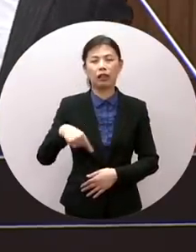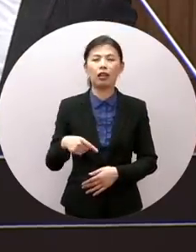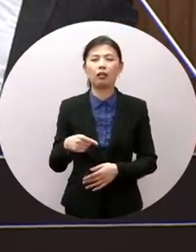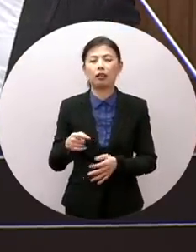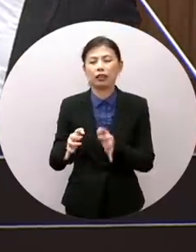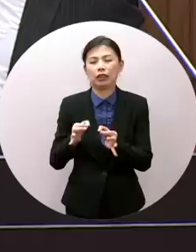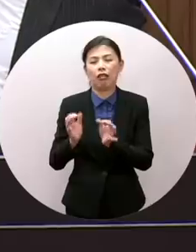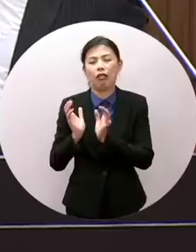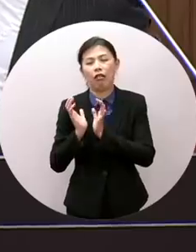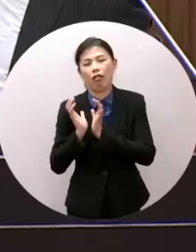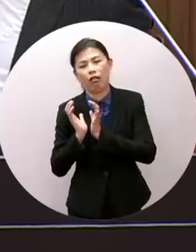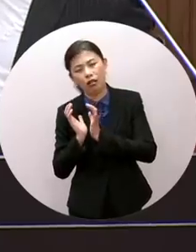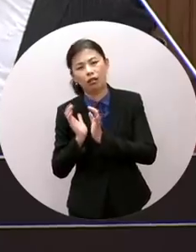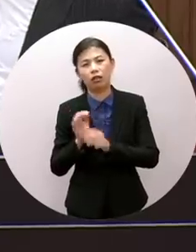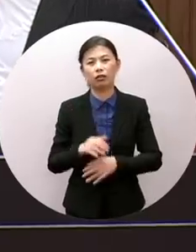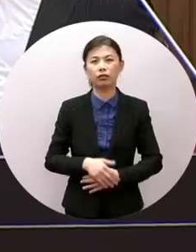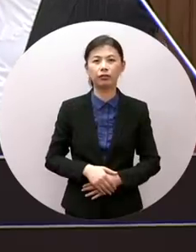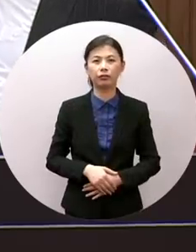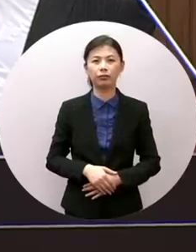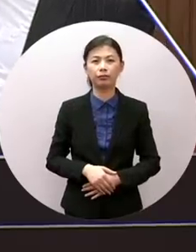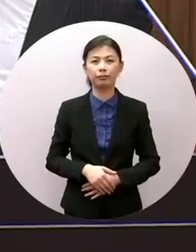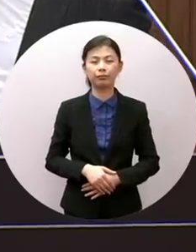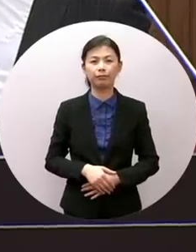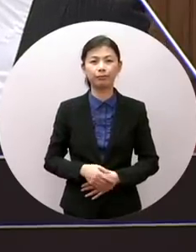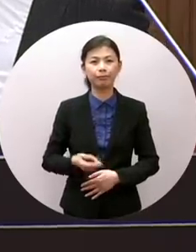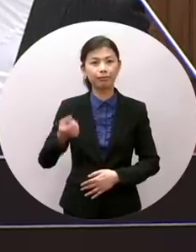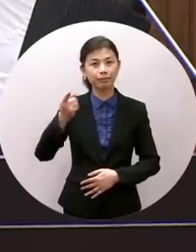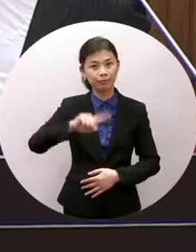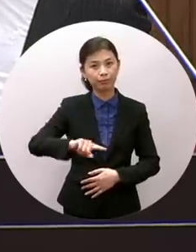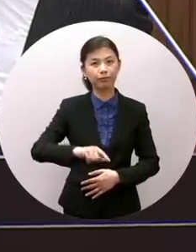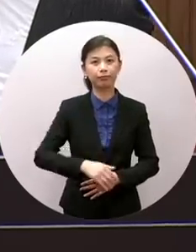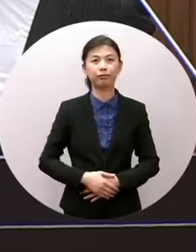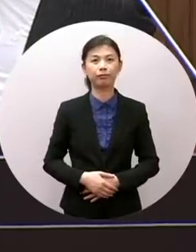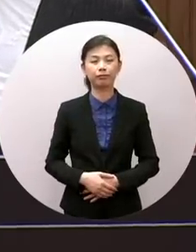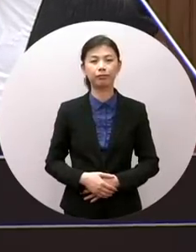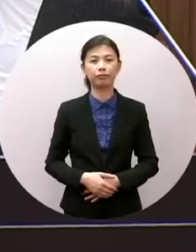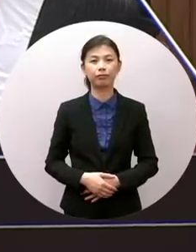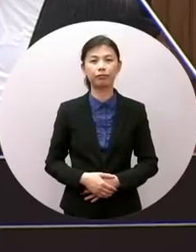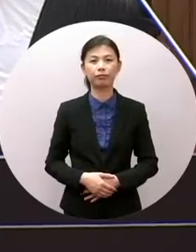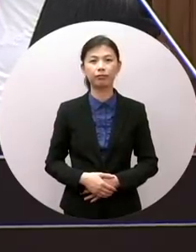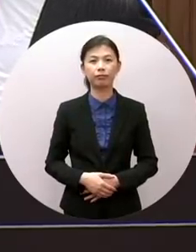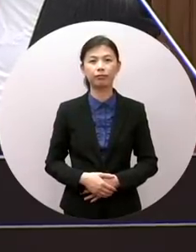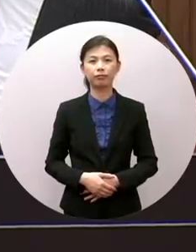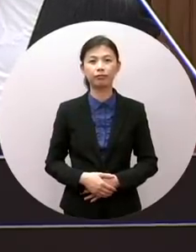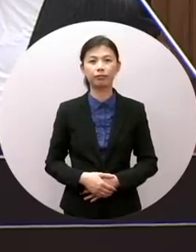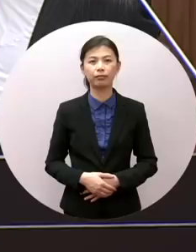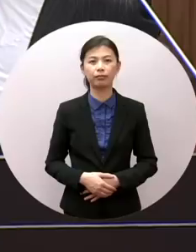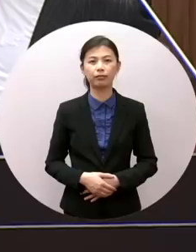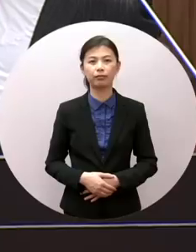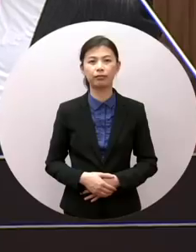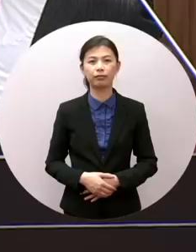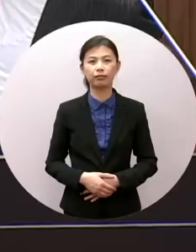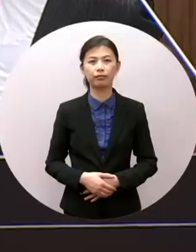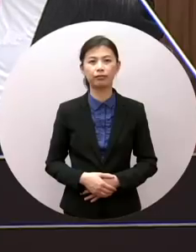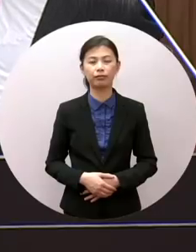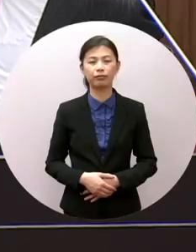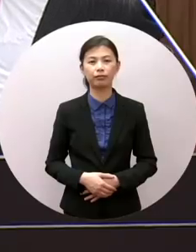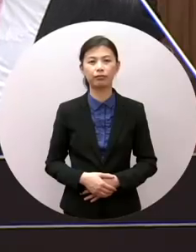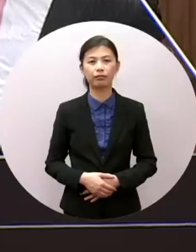起。然后来下一页，哦，来再下一页，我们先到那个表哈，来，再来，再